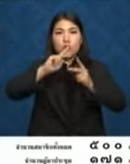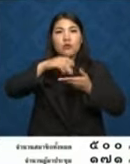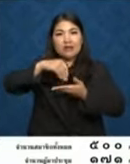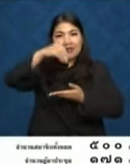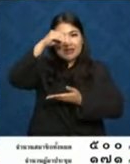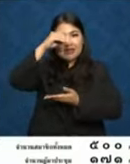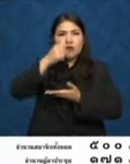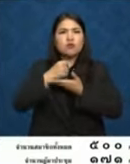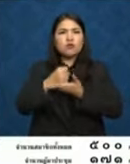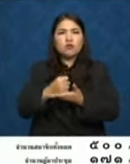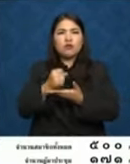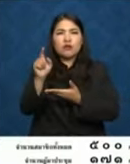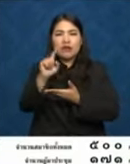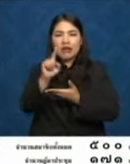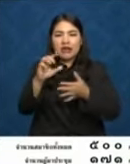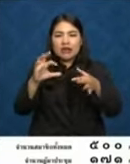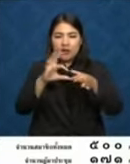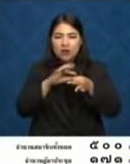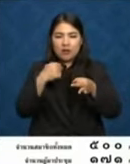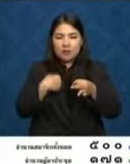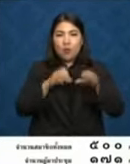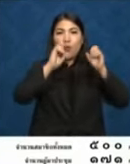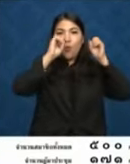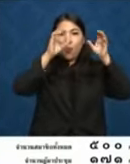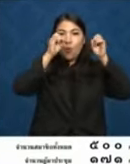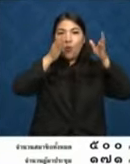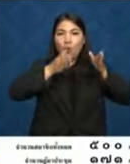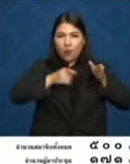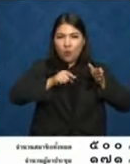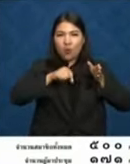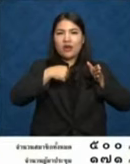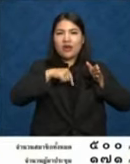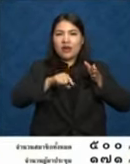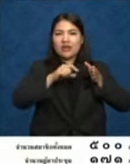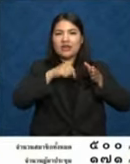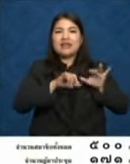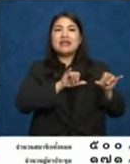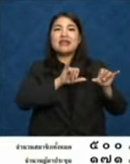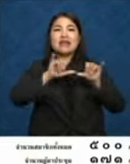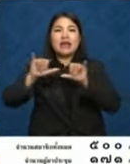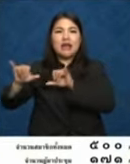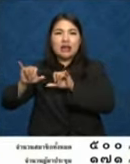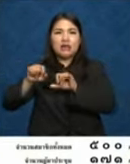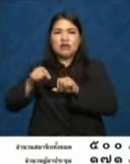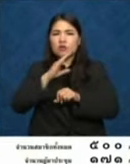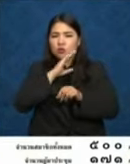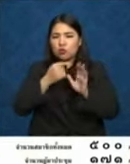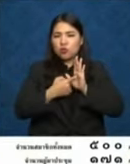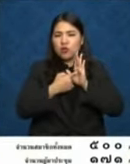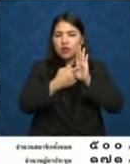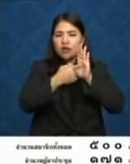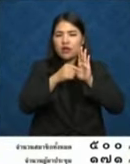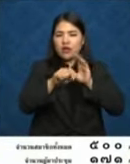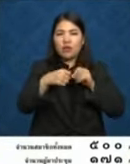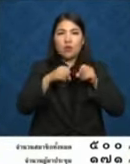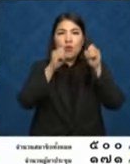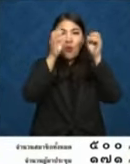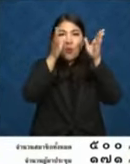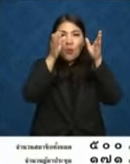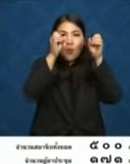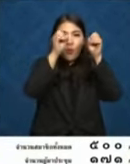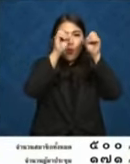ล็อกเงื่อนไขการย้ายครูนะครับโดยเฉพาะครูต่างสังกัดกับกระทรวงศึกษาธิ